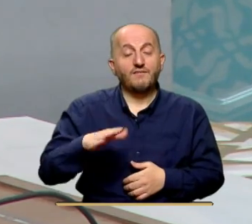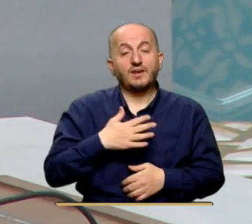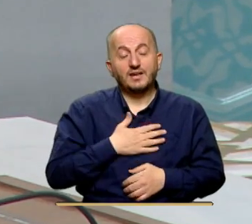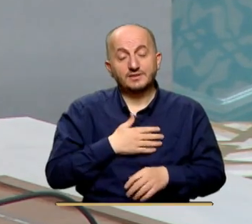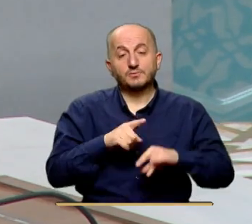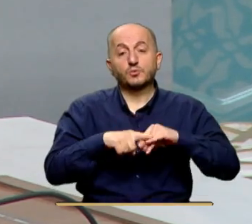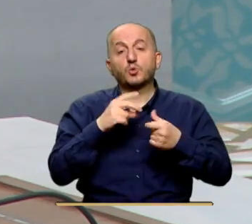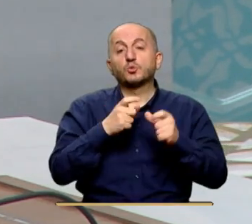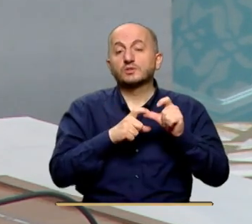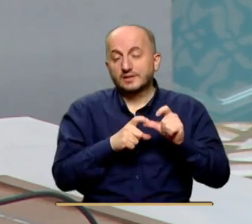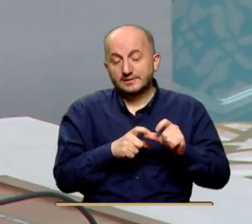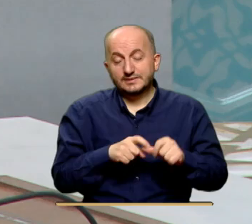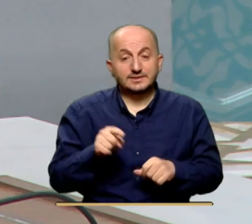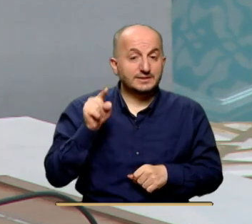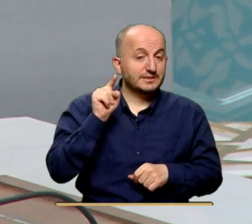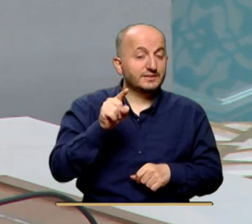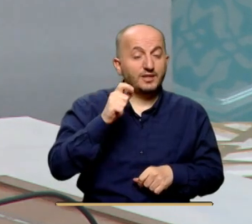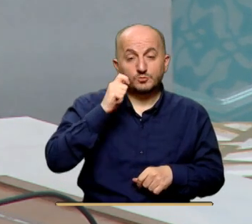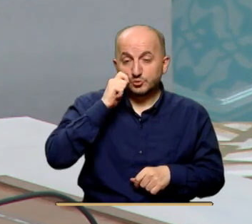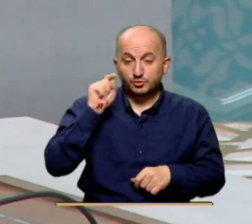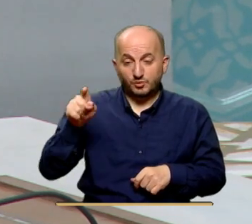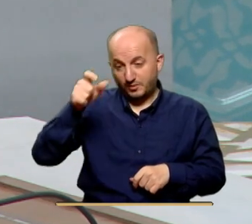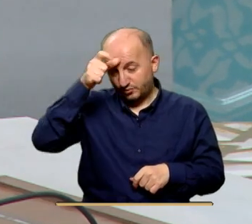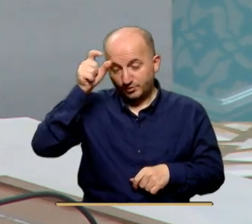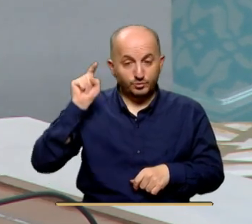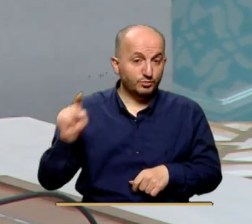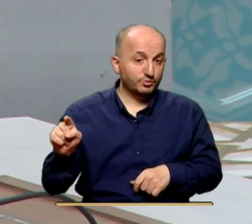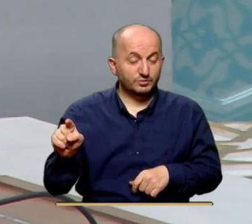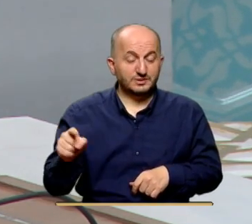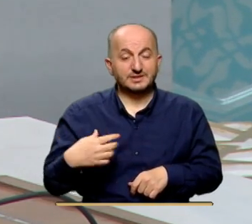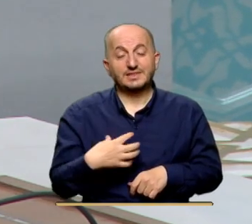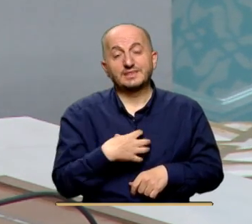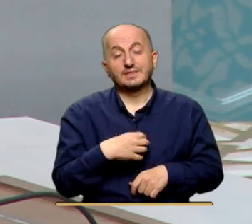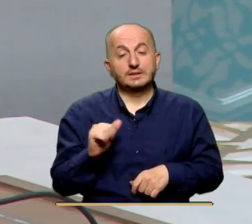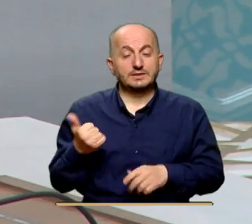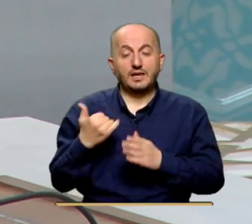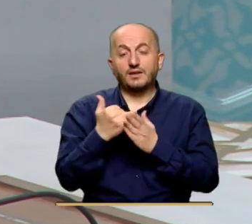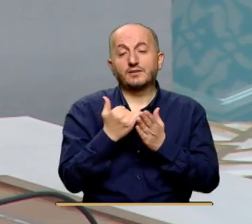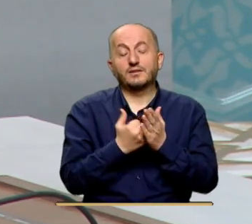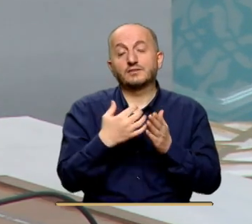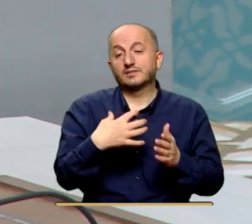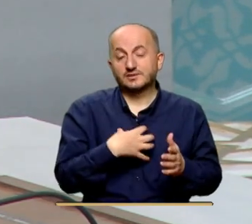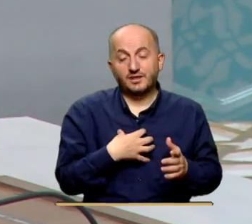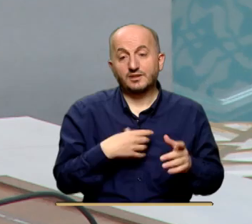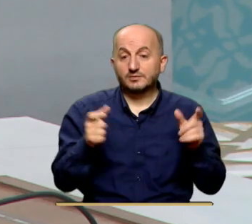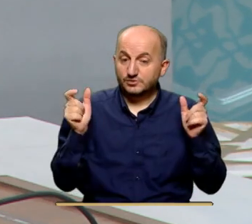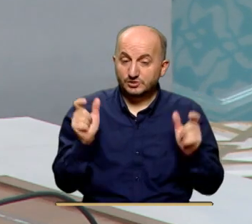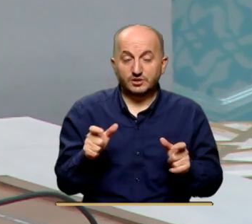Hüseyin, sen Müslümansın ve Türksün, kendi değerlerine sahip